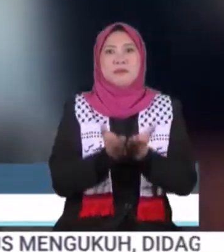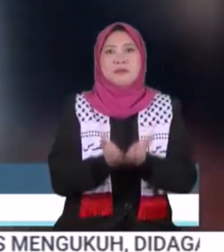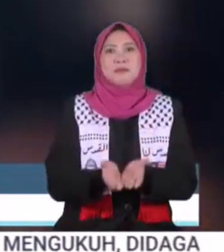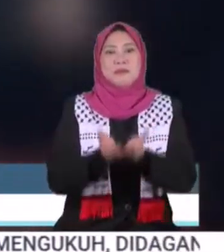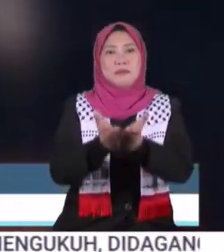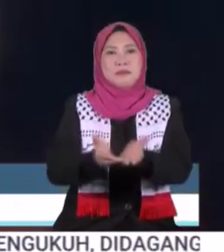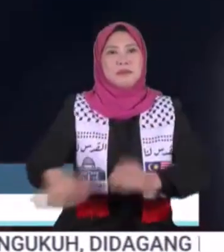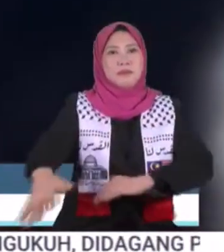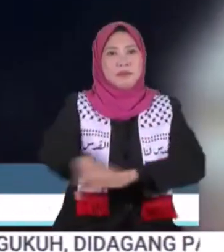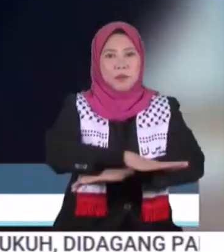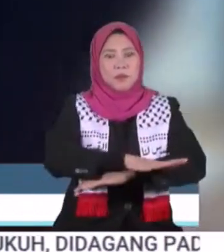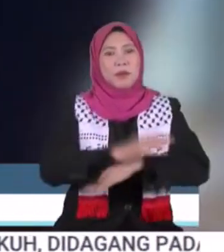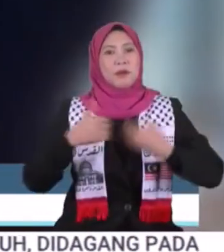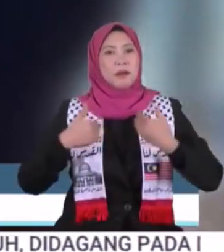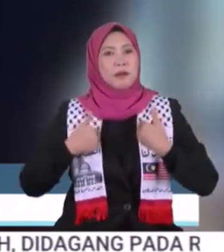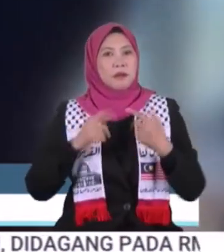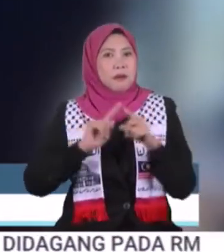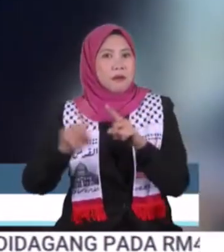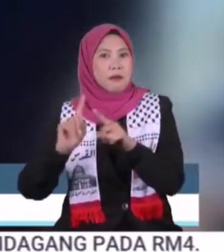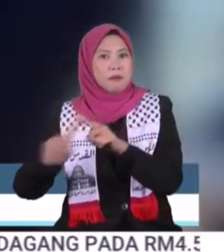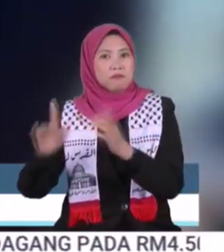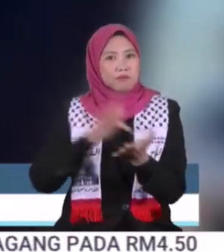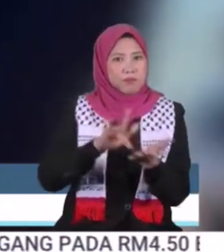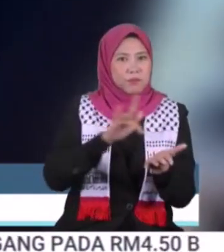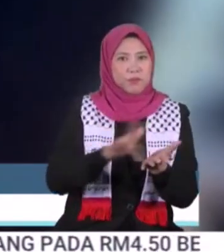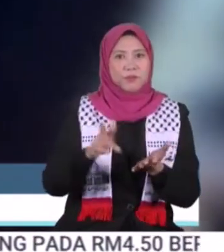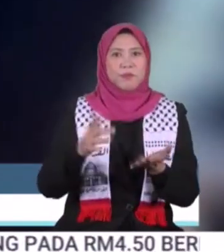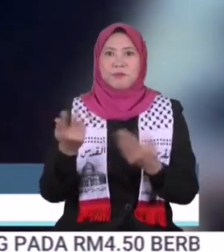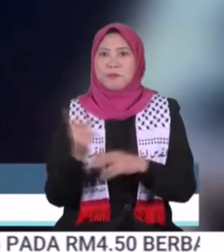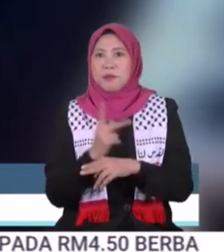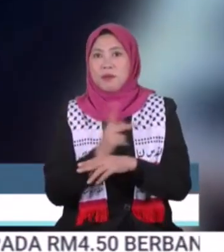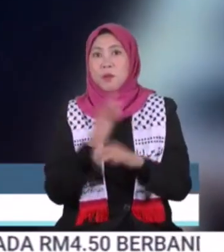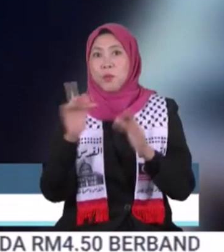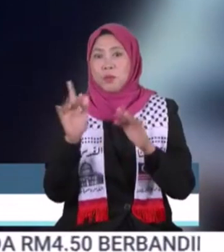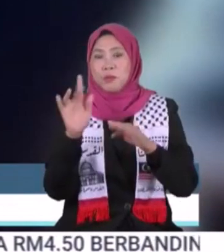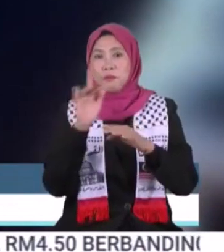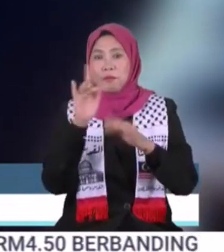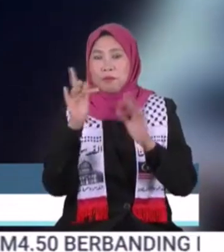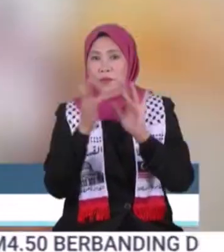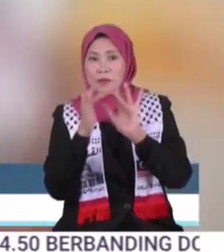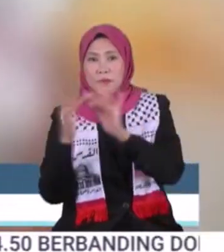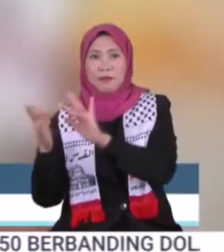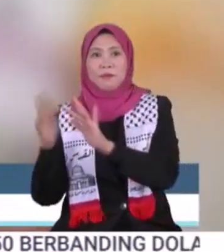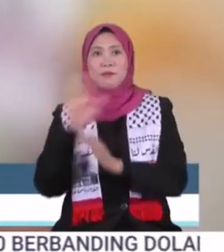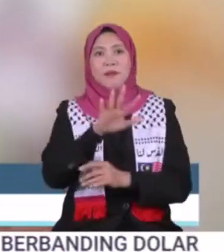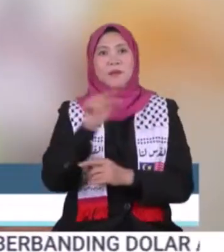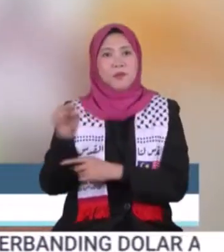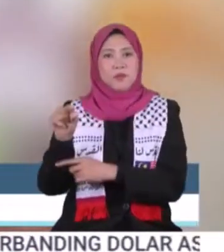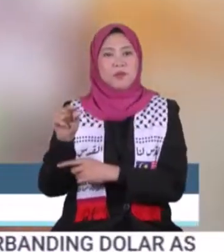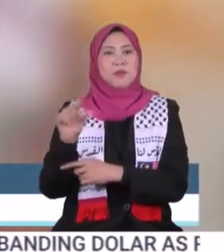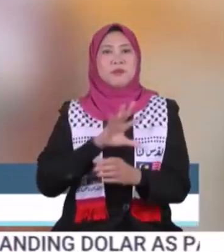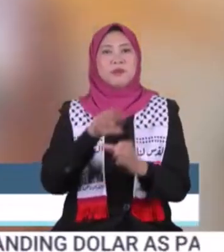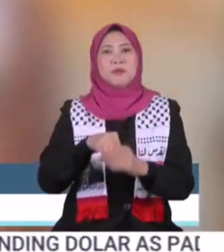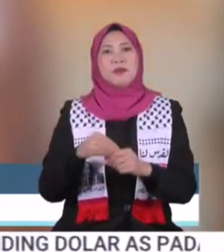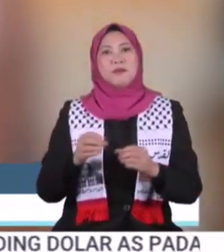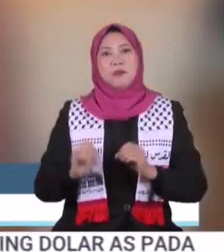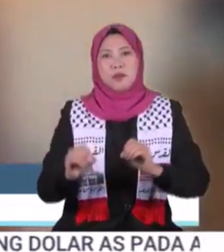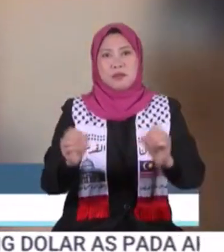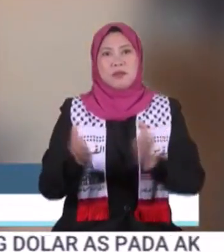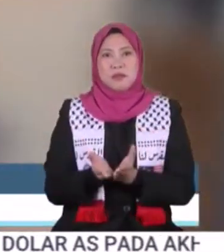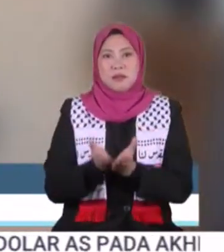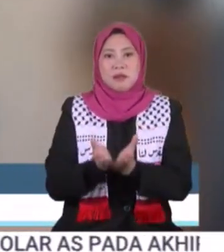laut terdapat beberapa aplikasi praktikal penggunaan rangkaian 5g persendirian terutamanya melibatkan operasi kapal